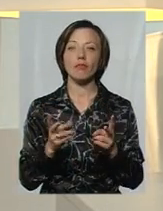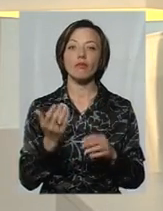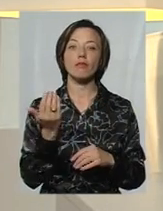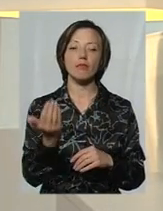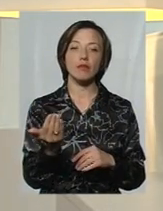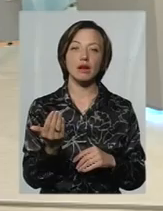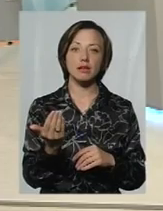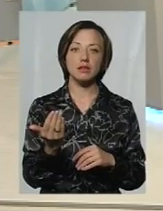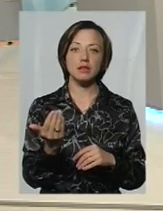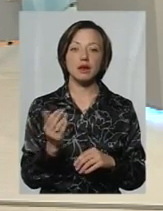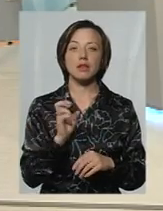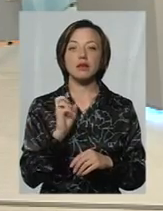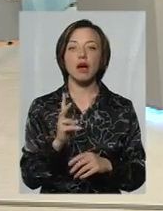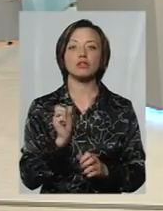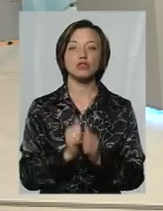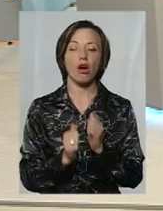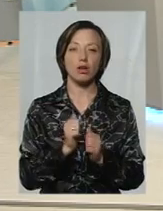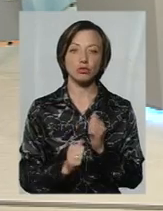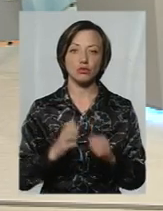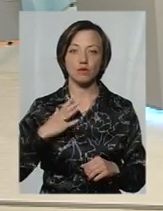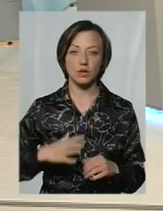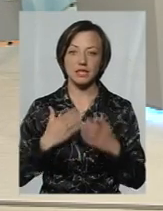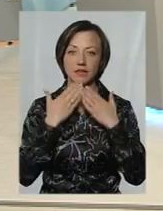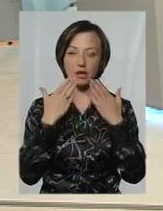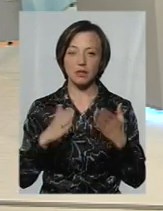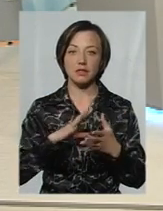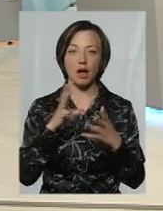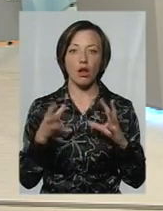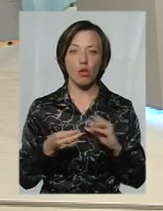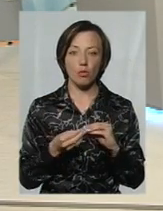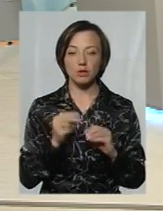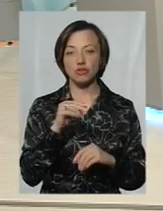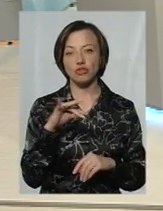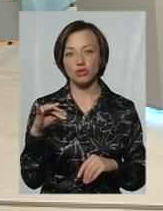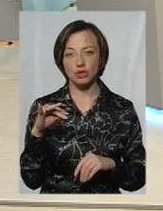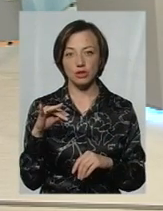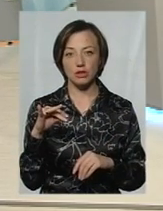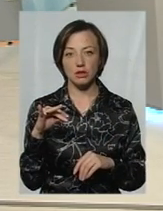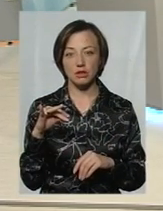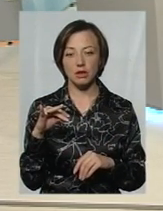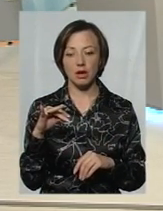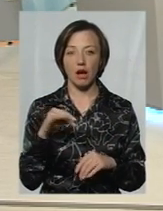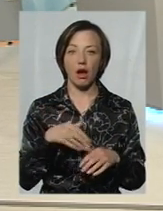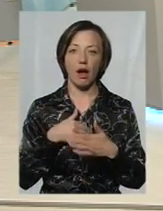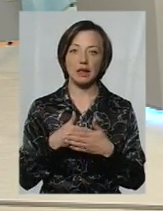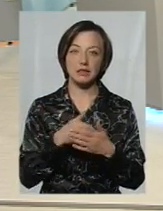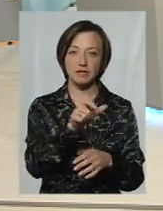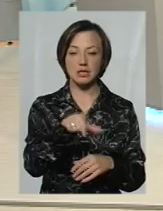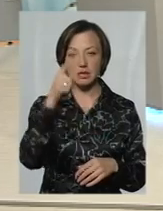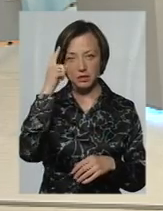Нелю, як часто доводиться звертатися і загалом, чи навіть от громадські активісти